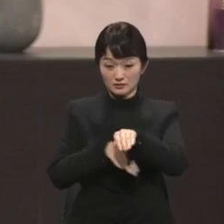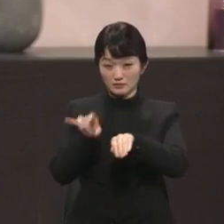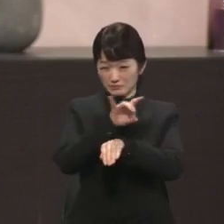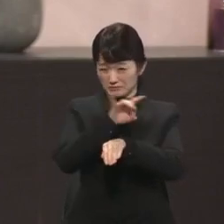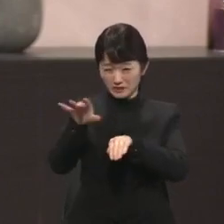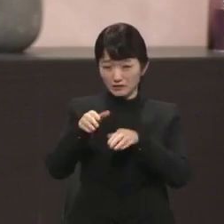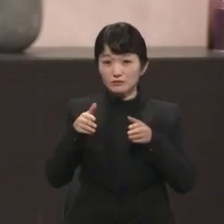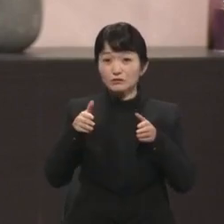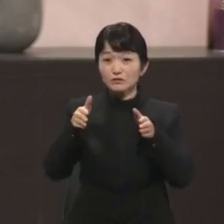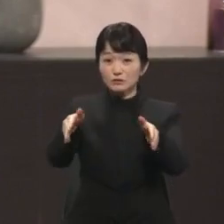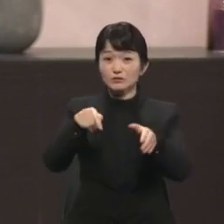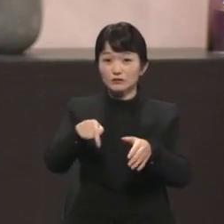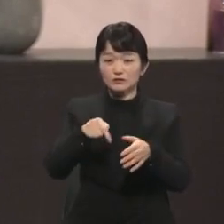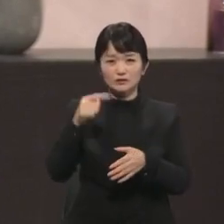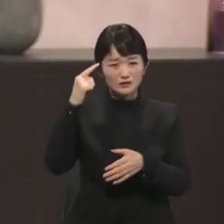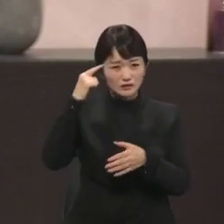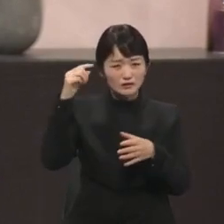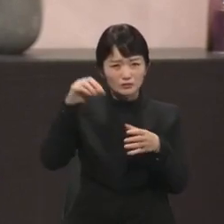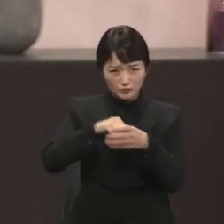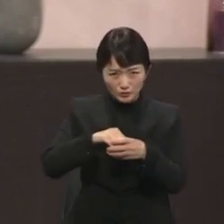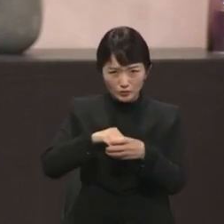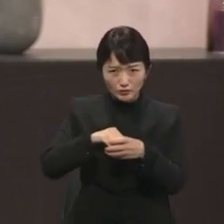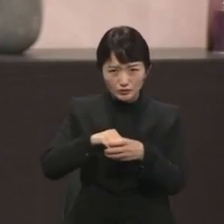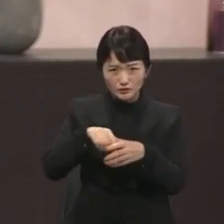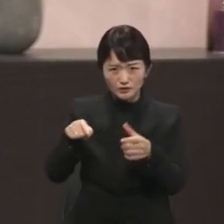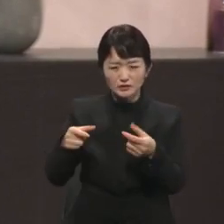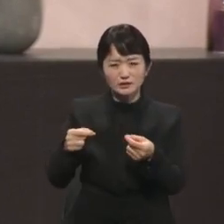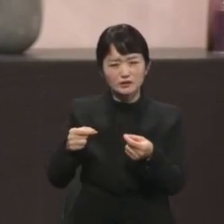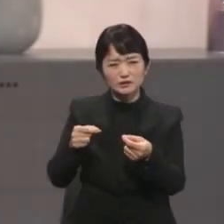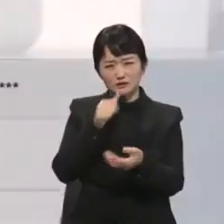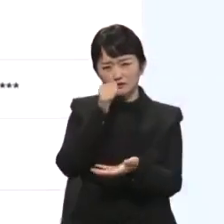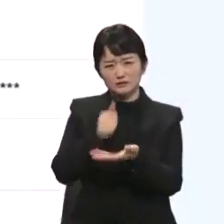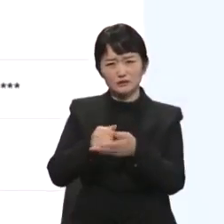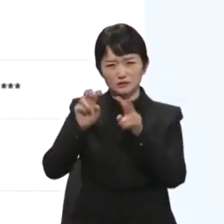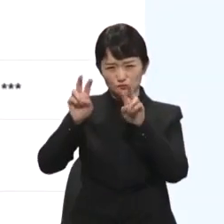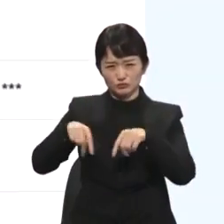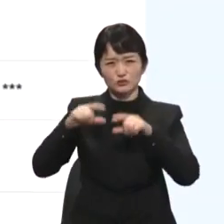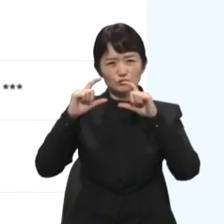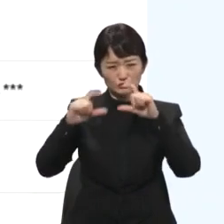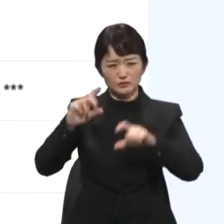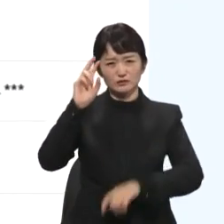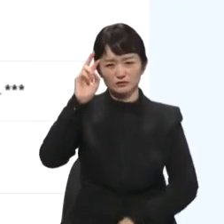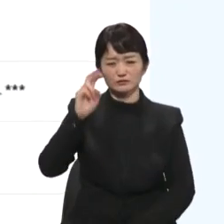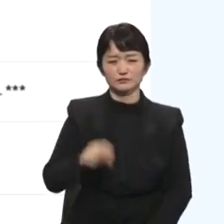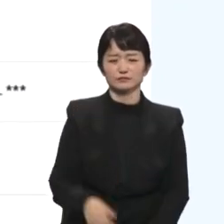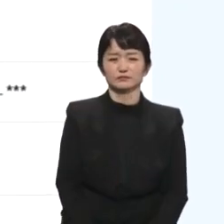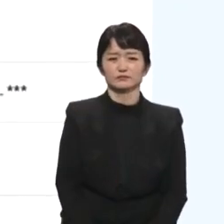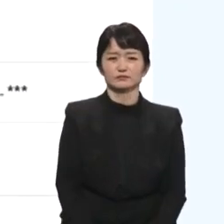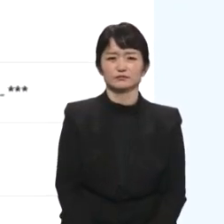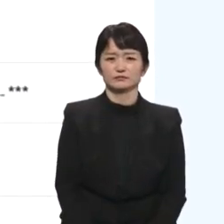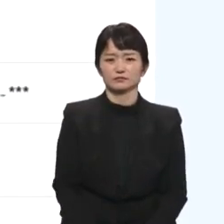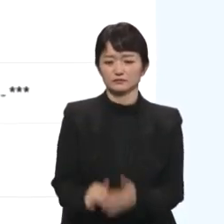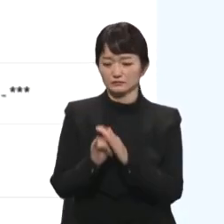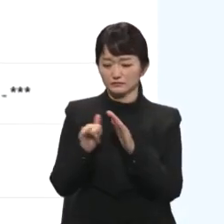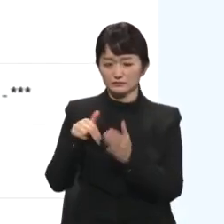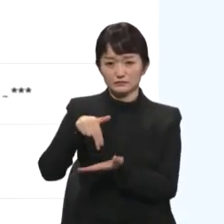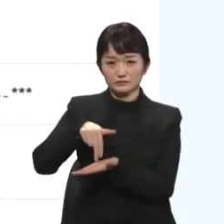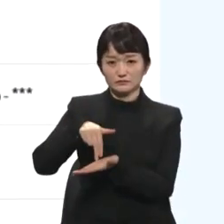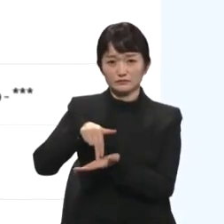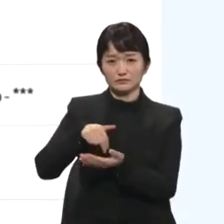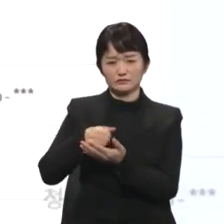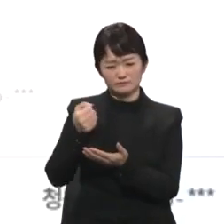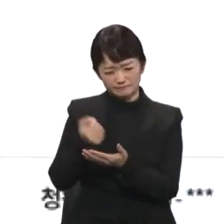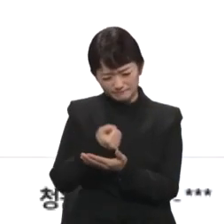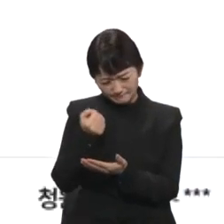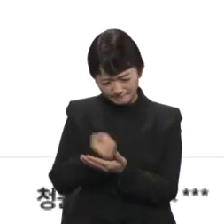보니까 그런 부분이 많이 가만이 돼서 이런 판결이 나오지 않았나 그렇게 생각을 합니다 그러니까 글쎄요 그니까 가족들 입장에서는 말씀하신 거로 참